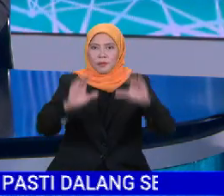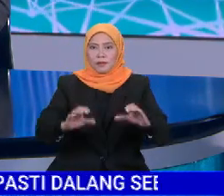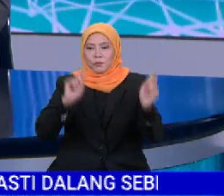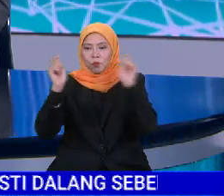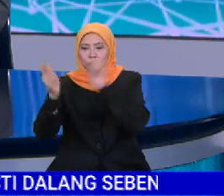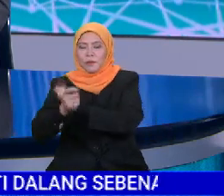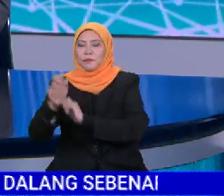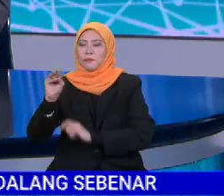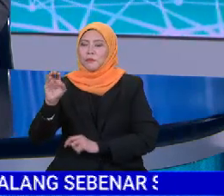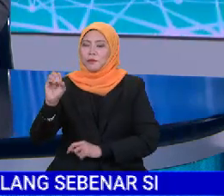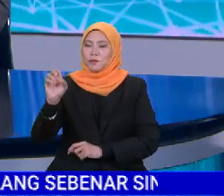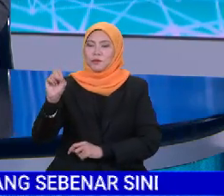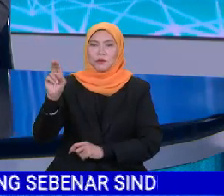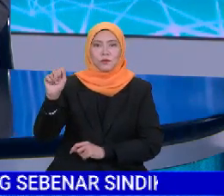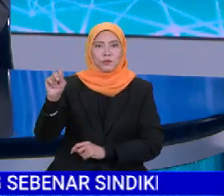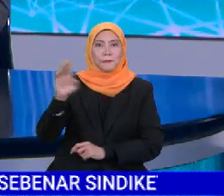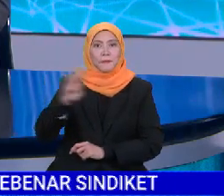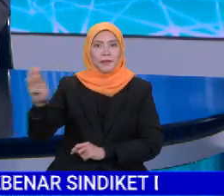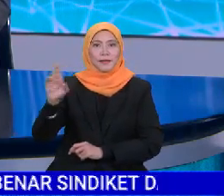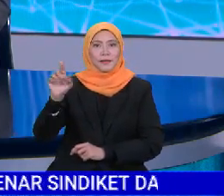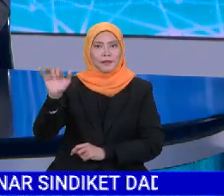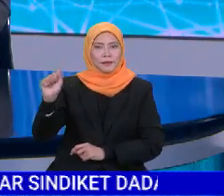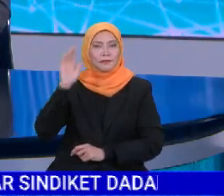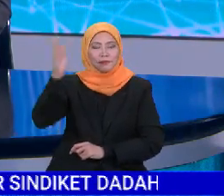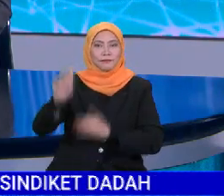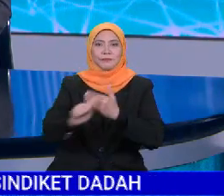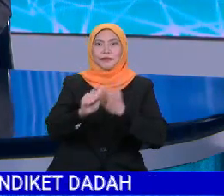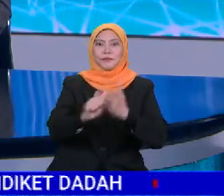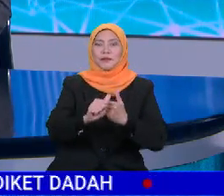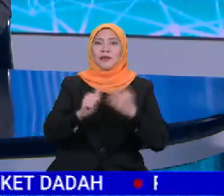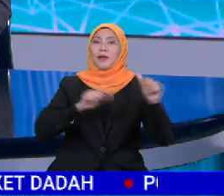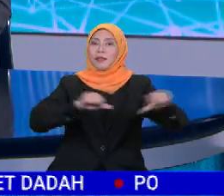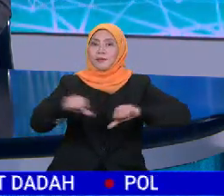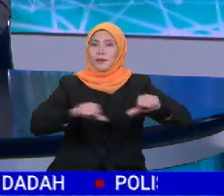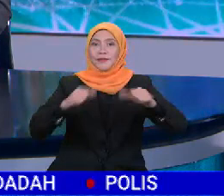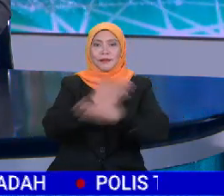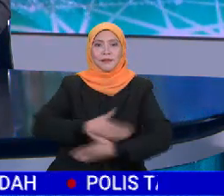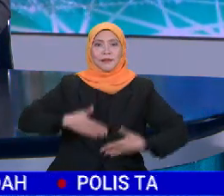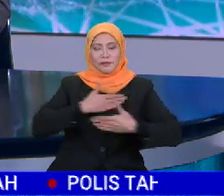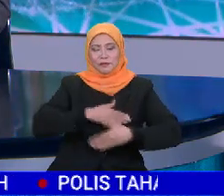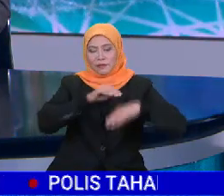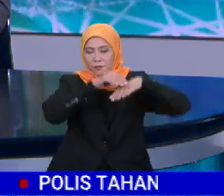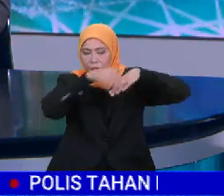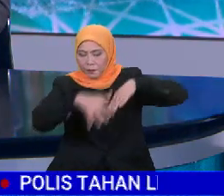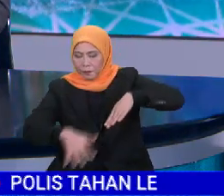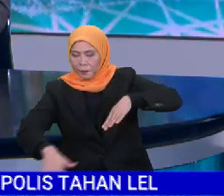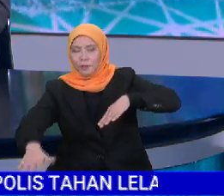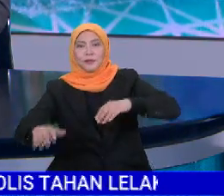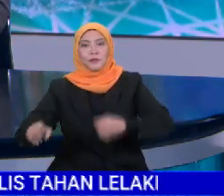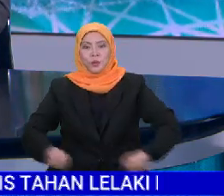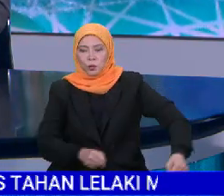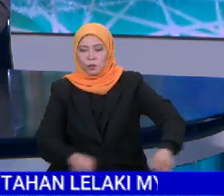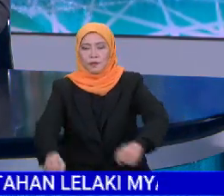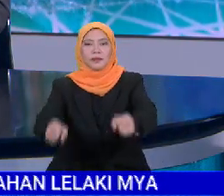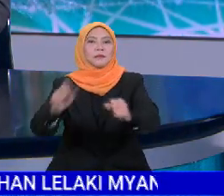barat daya yang menyebabkan peningkatan risiko. Malah aktiviti rekreasi di kawasan air terjun dan sungai perlu